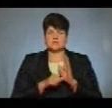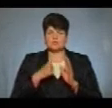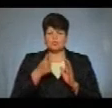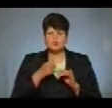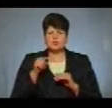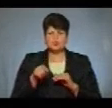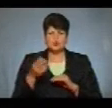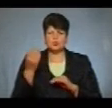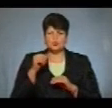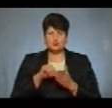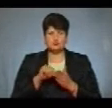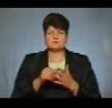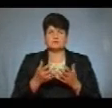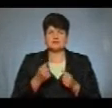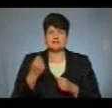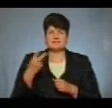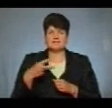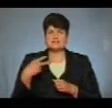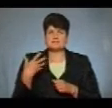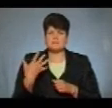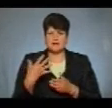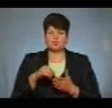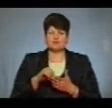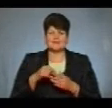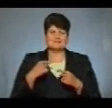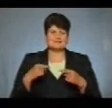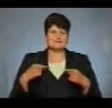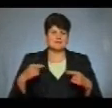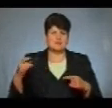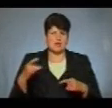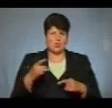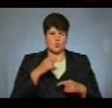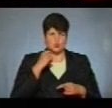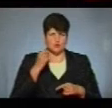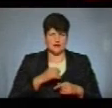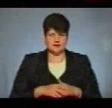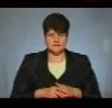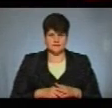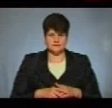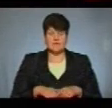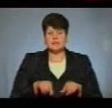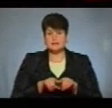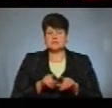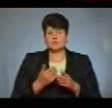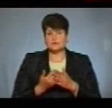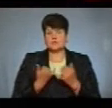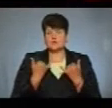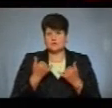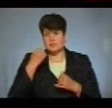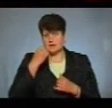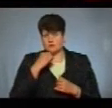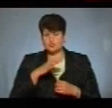Тоді участь у ньому взяли 25 учасників з різних регіонів України. Такі новини на сьогодні.